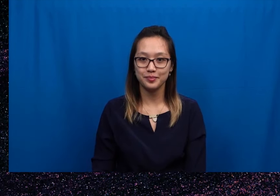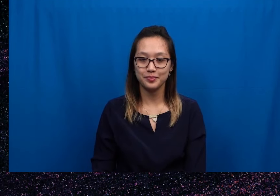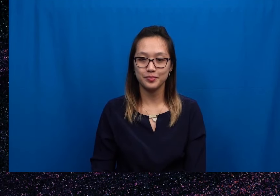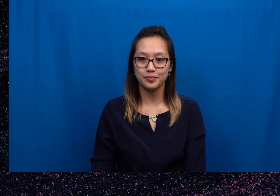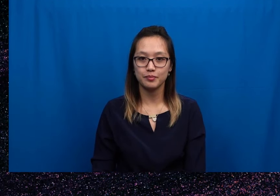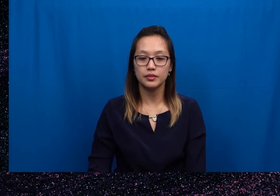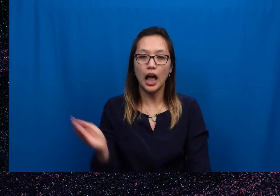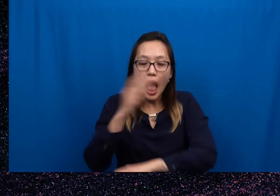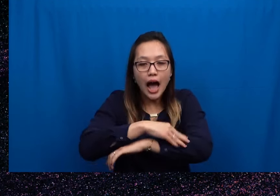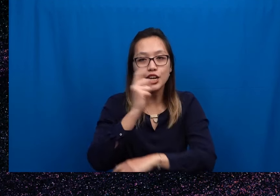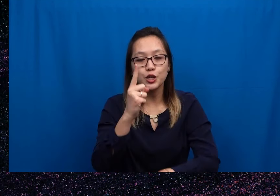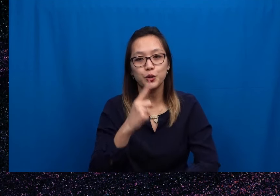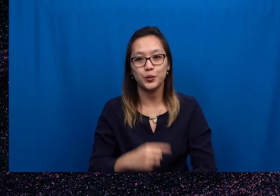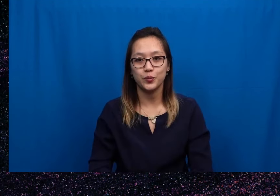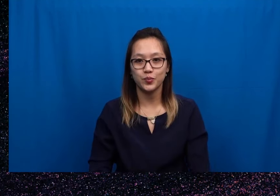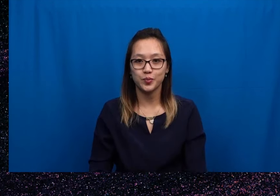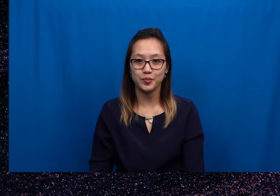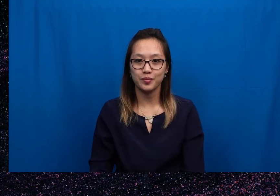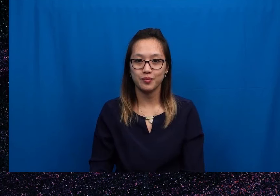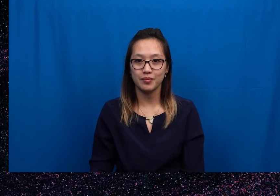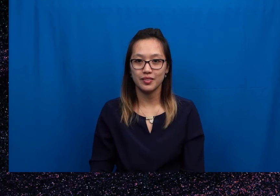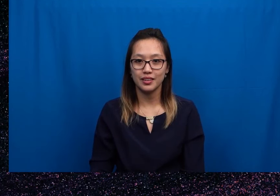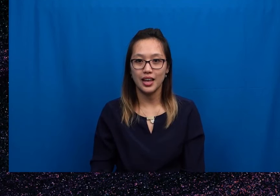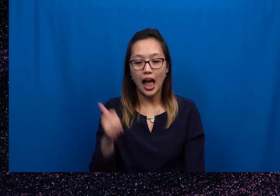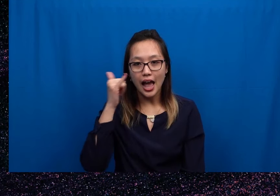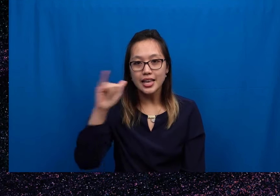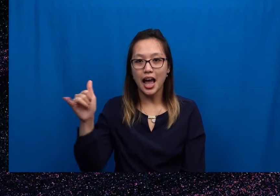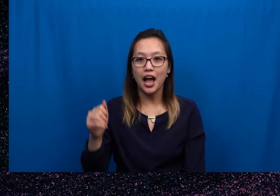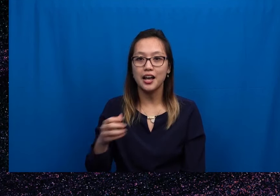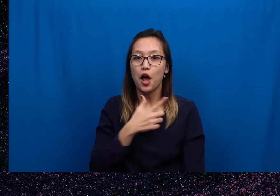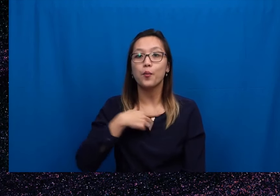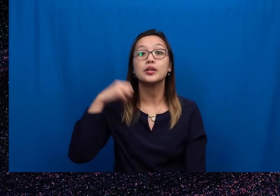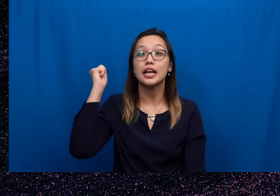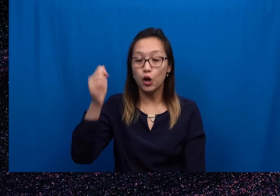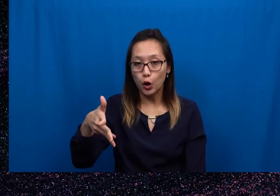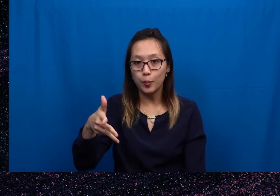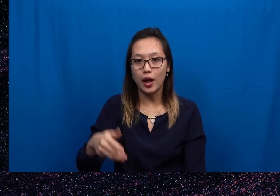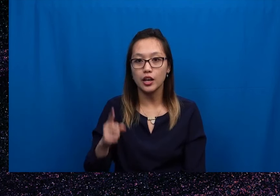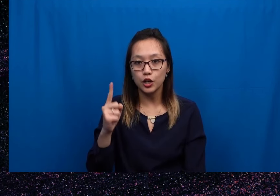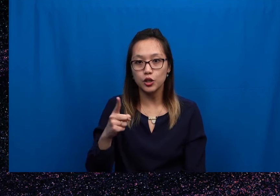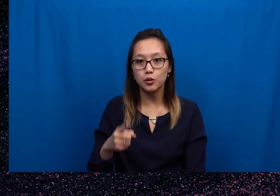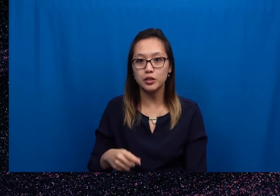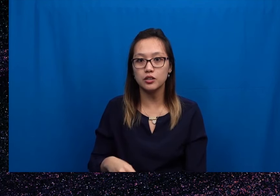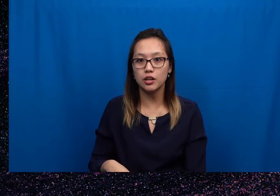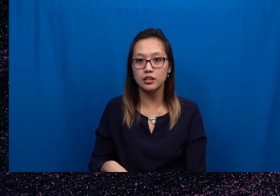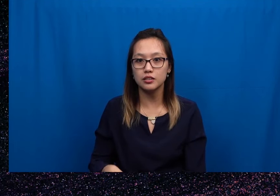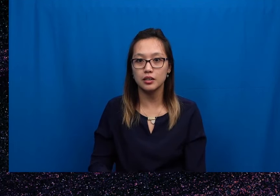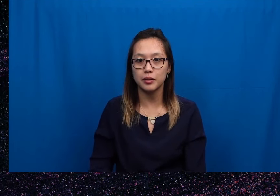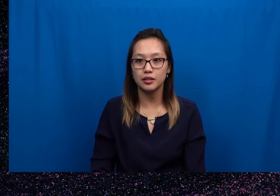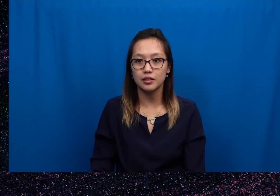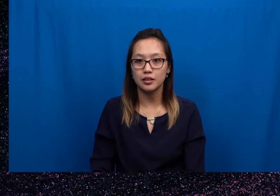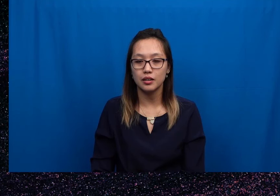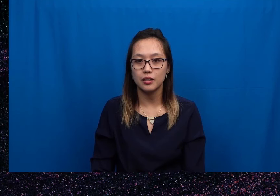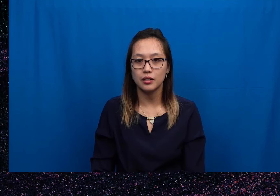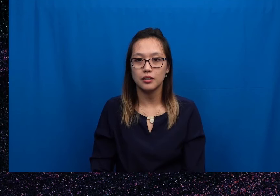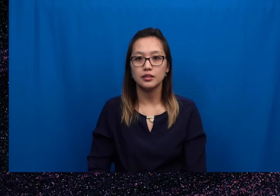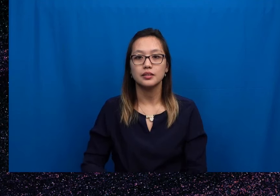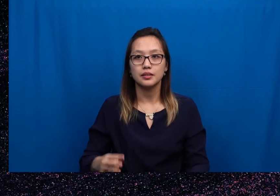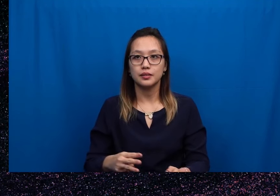Dan hari itu, yang berkhotbah atau pengkhotbahnya itu adalah seorang misionaris yang sudah puluhan tahun berada di